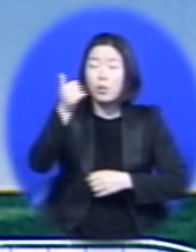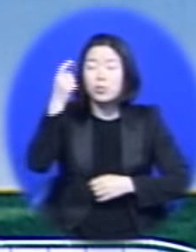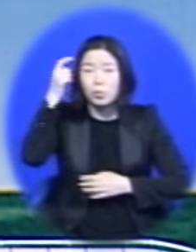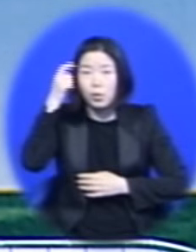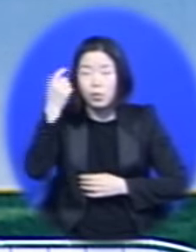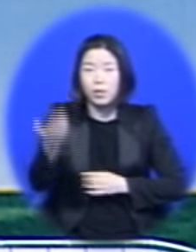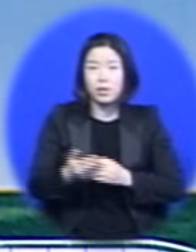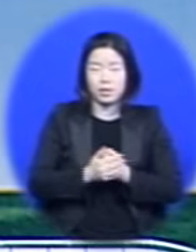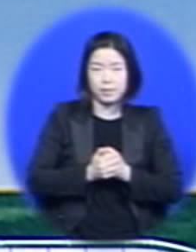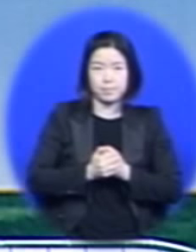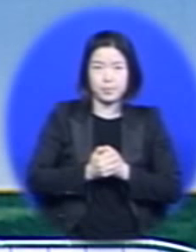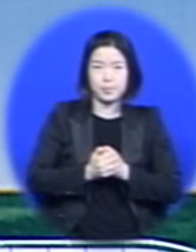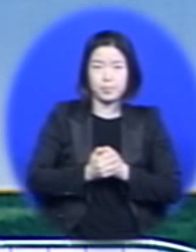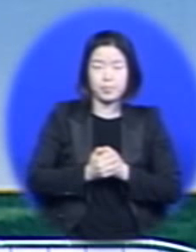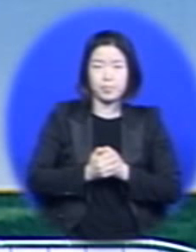이러시냐고.